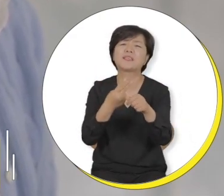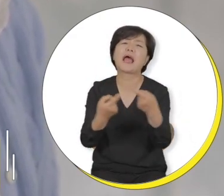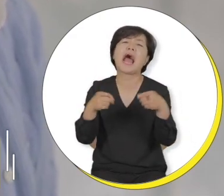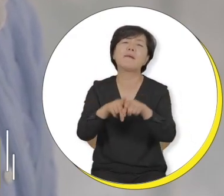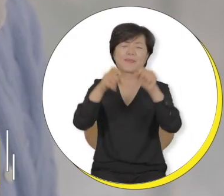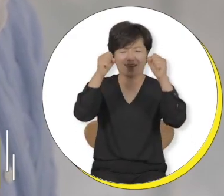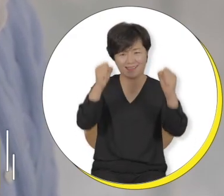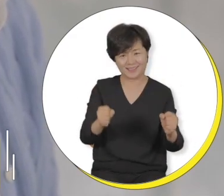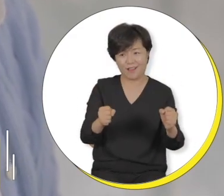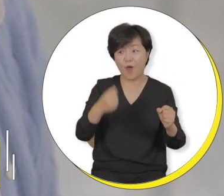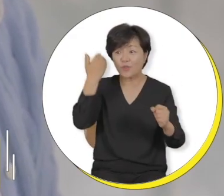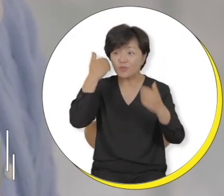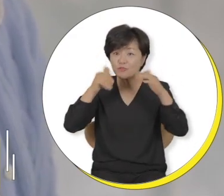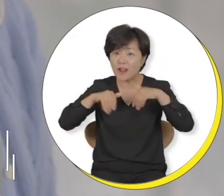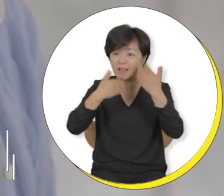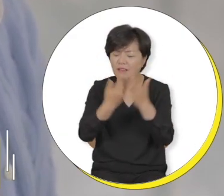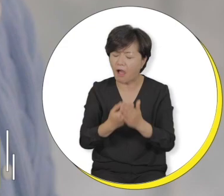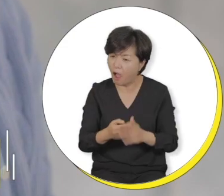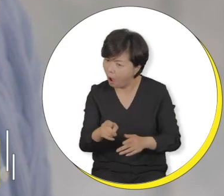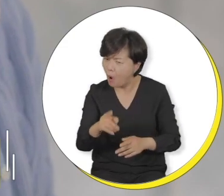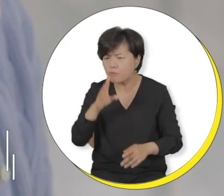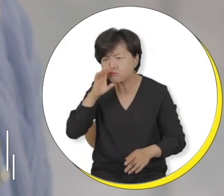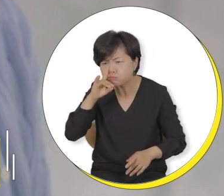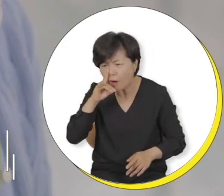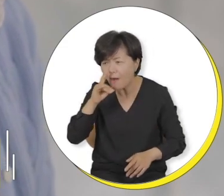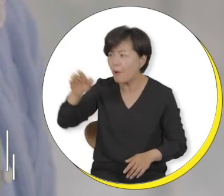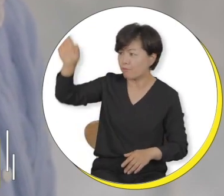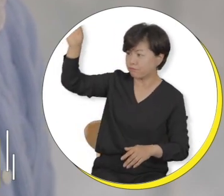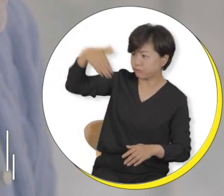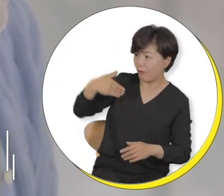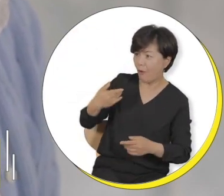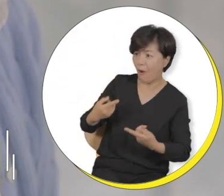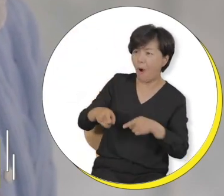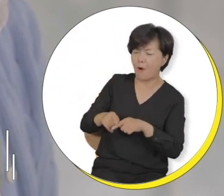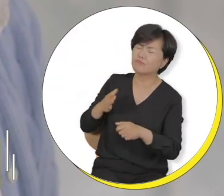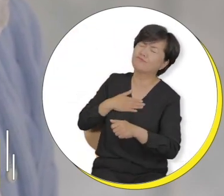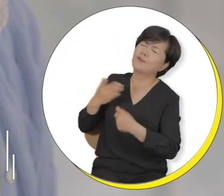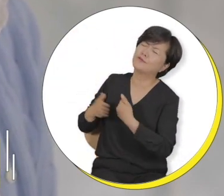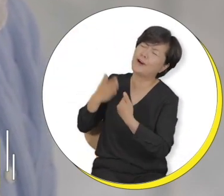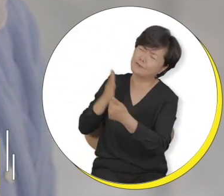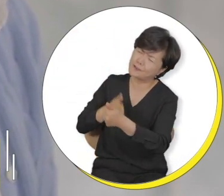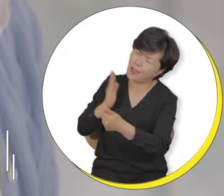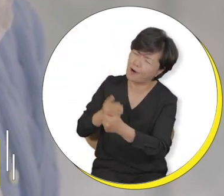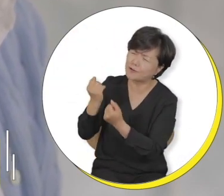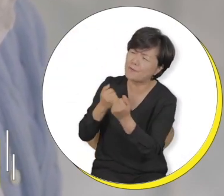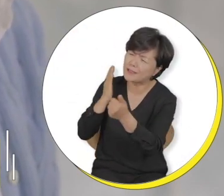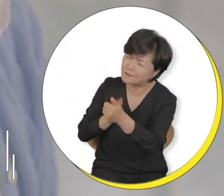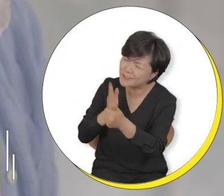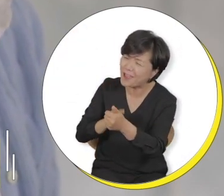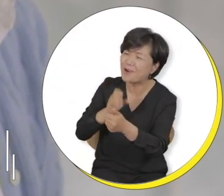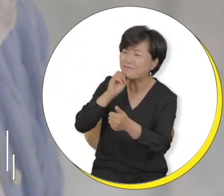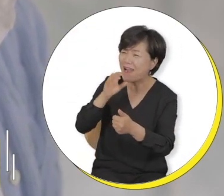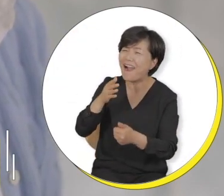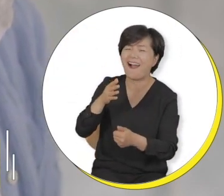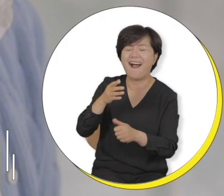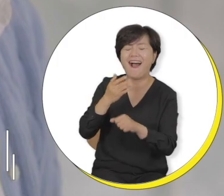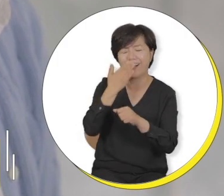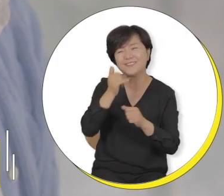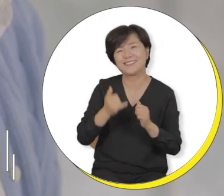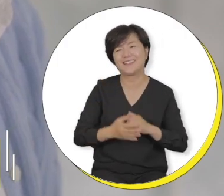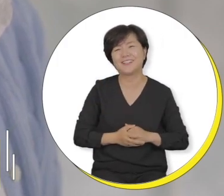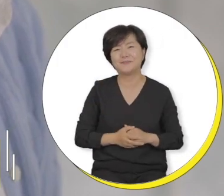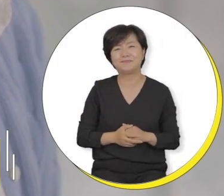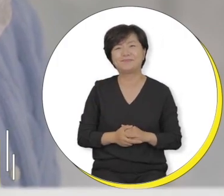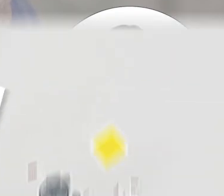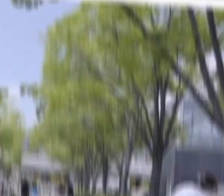상주를 하고 계셨어요. 그래서 누구든지 이 전시에 대해서 궁금하다 하시면 그 전시에 대해서 직접적으로 설명을 좀 드릴 수 있도록